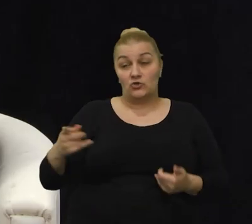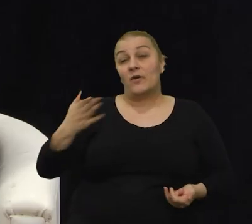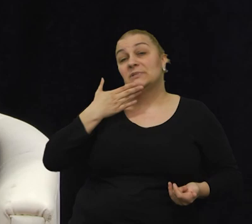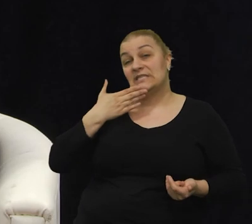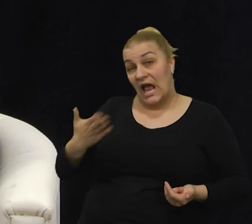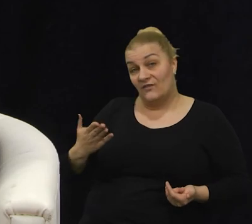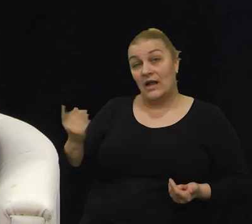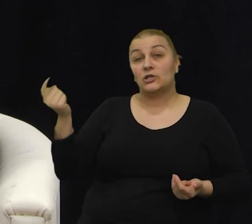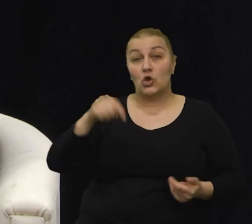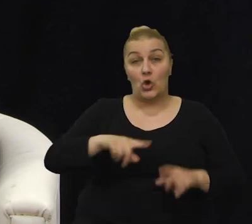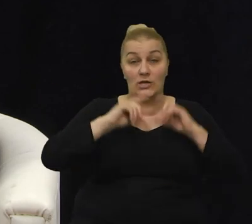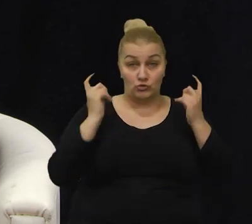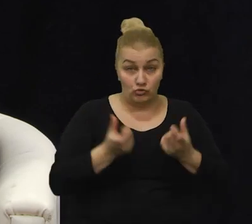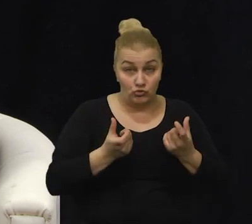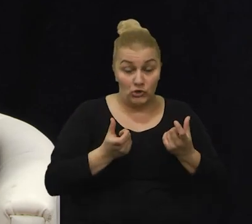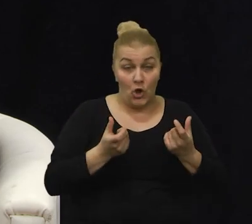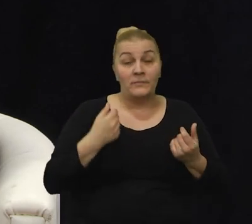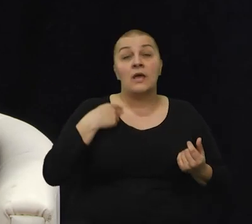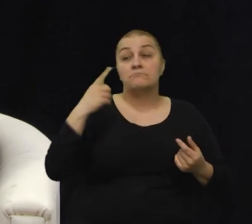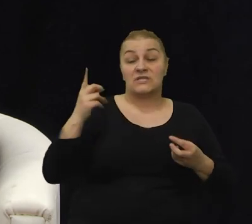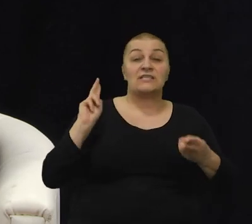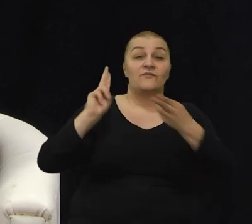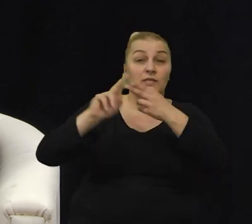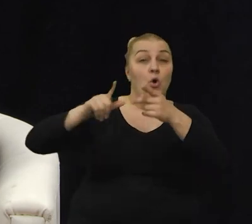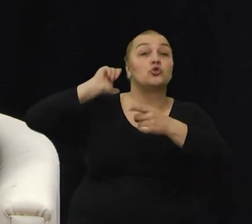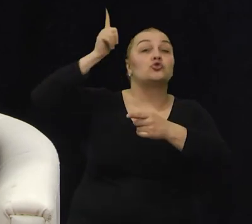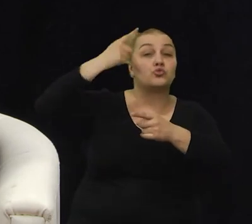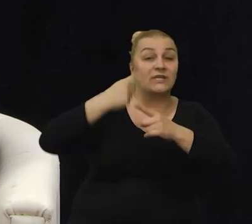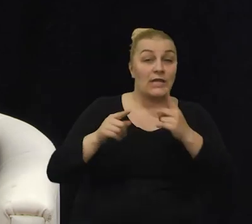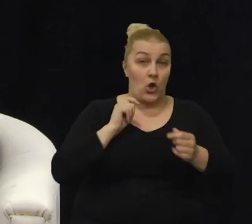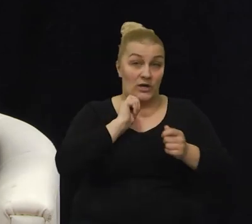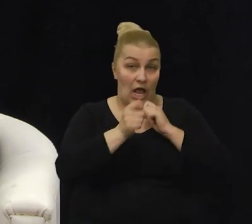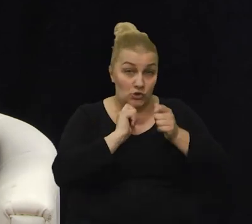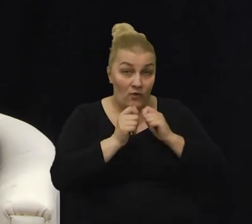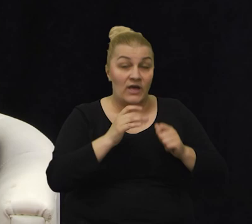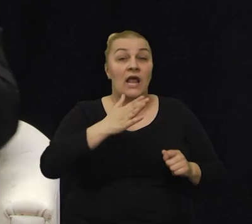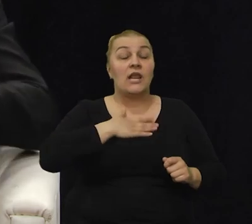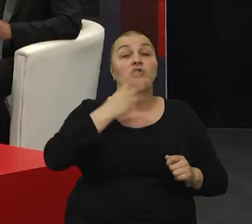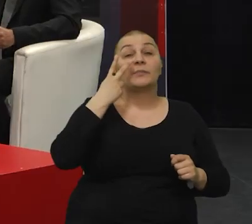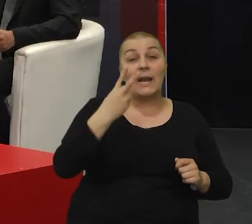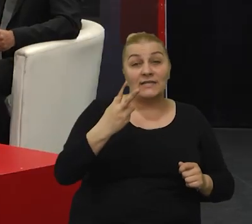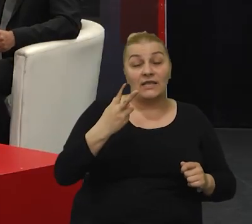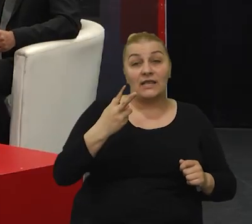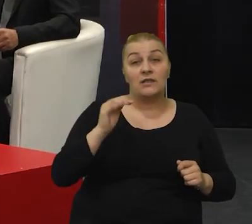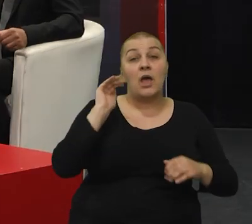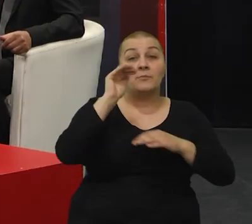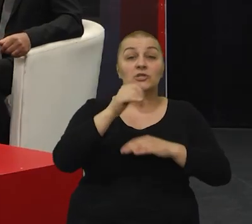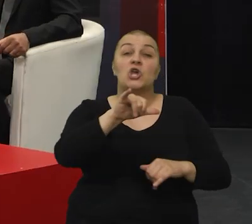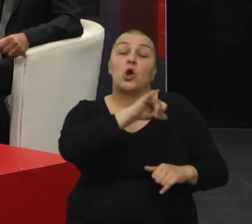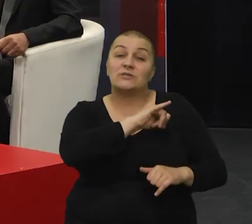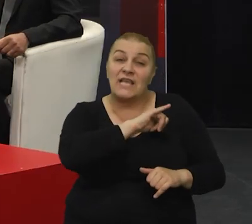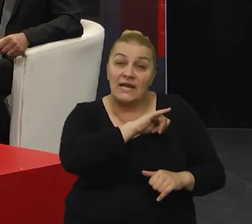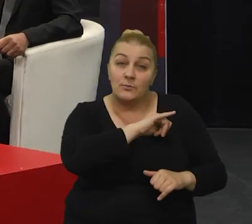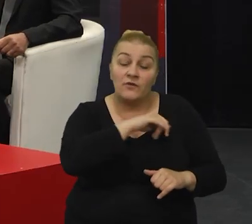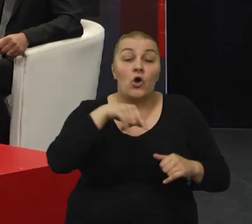ću vam zahvaliti na dolasku u studio. Mi se vidimo u drugom dijelu razgovora. Našima će gledateljima biti